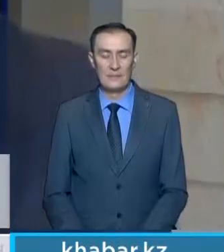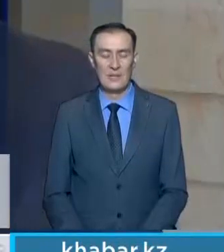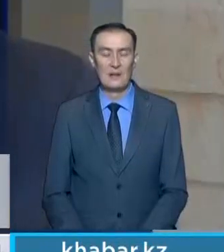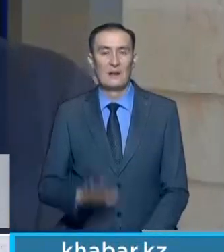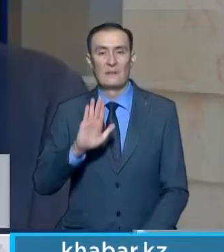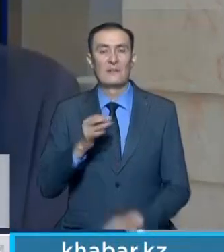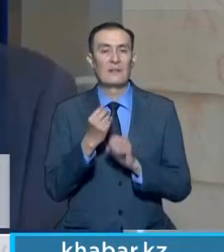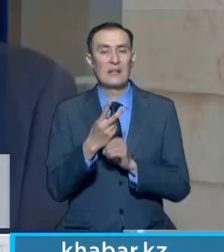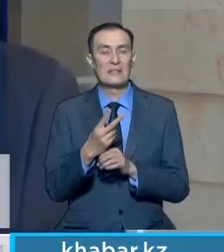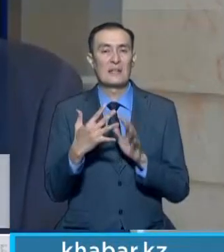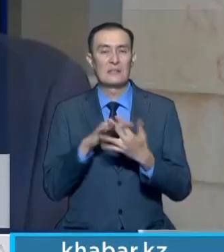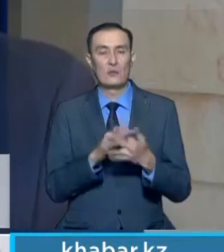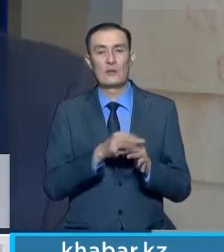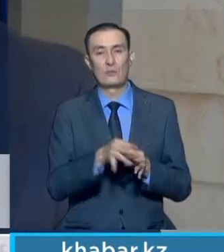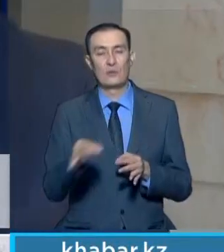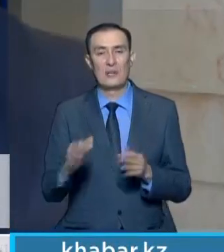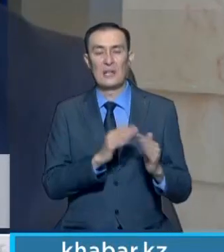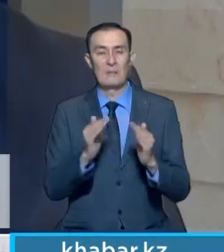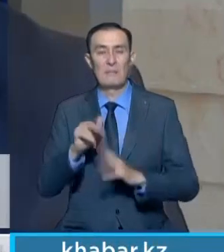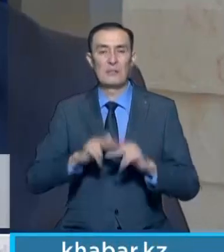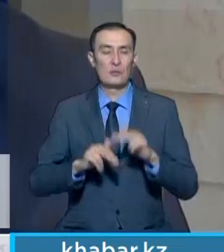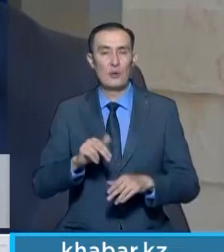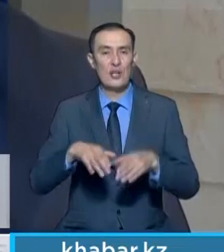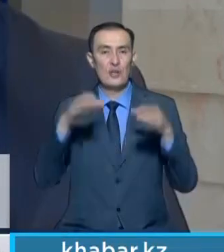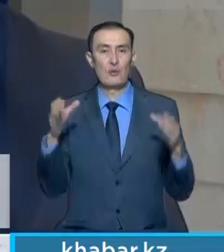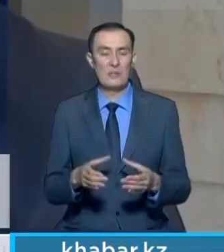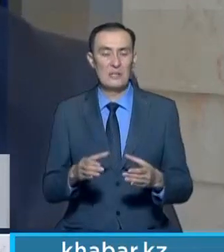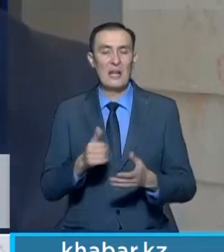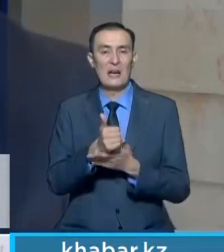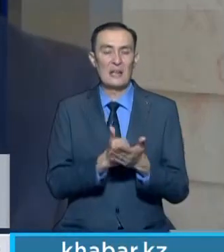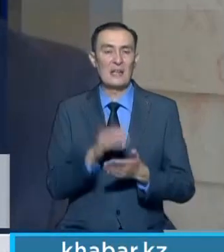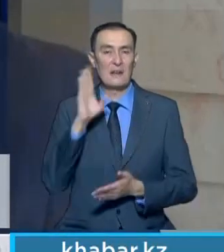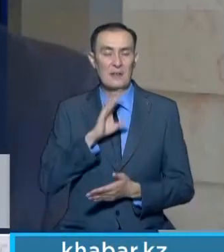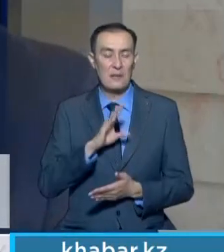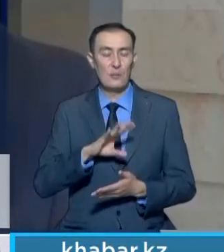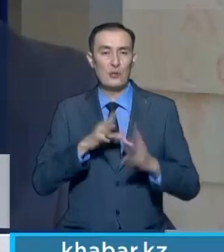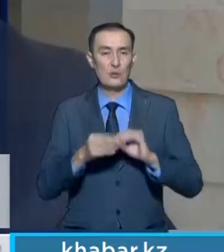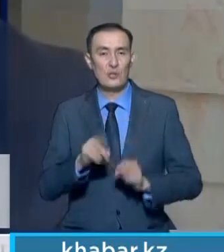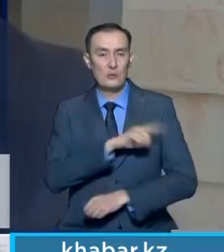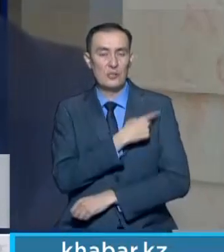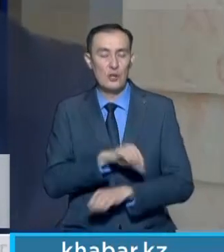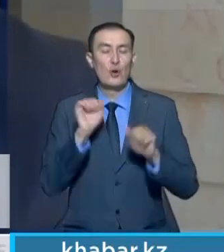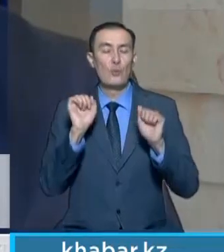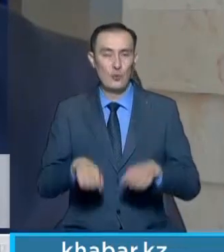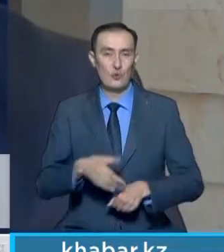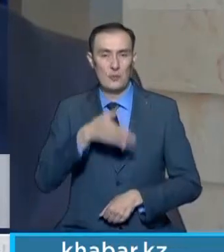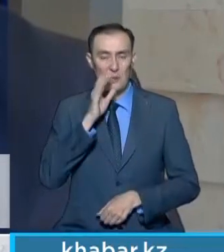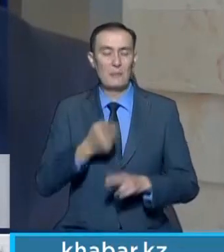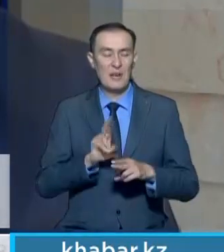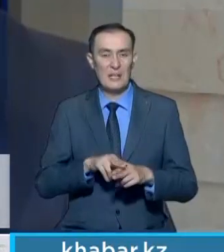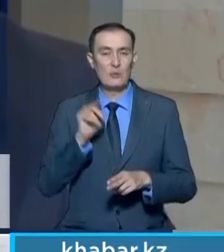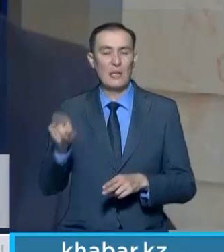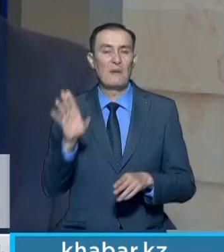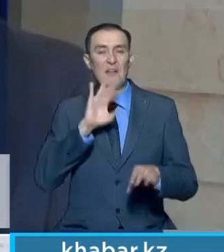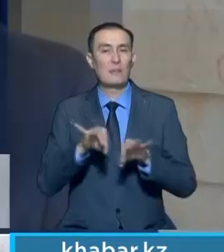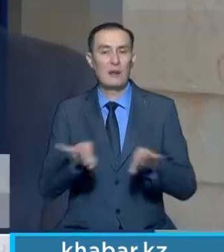в 12 населенных пунктах частных подворьях жители соорудили ёмкости для хранения воды вода по заключению СС пригодно для употребления поэтому проводить